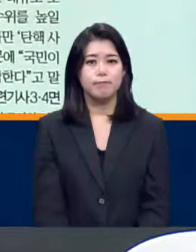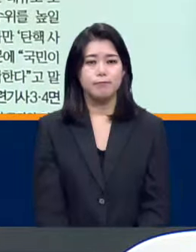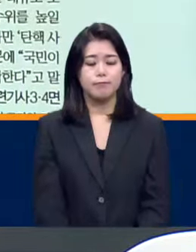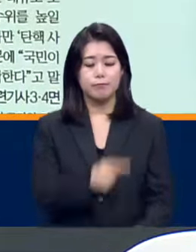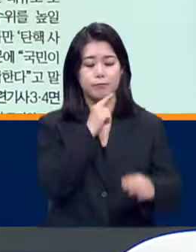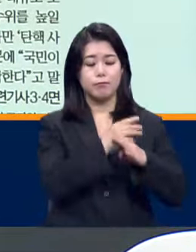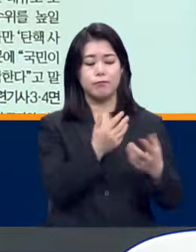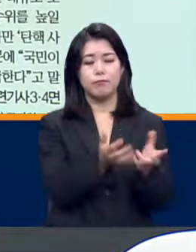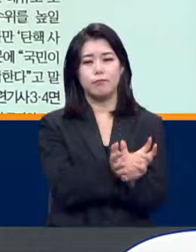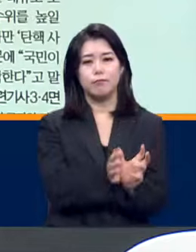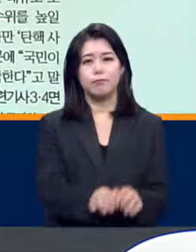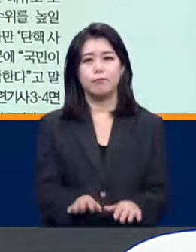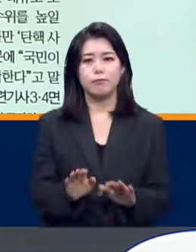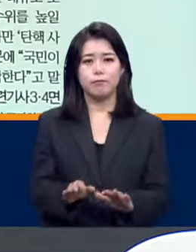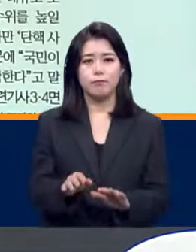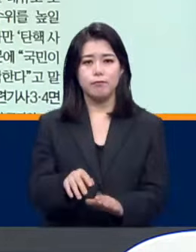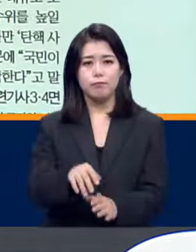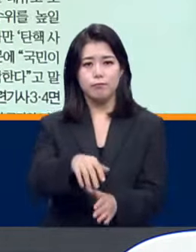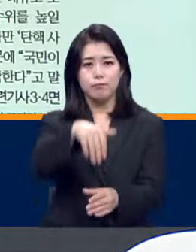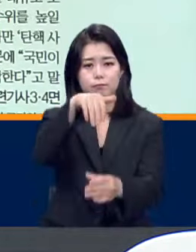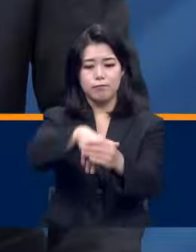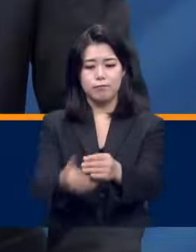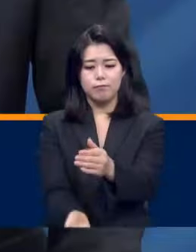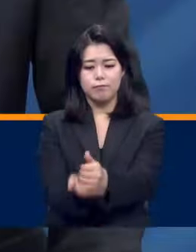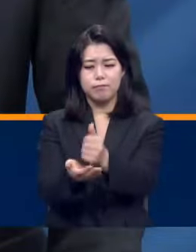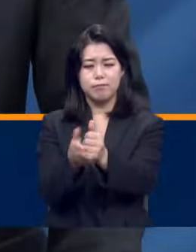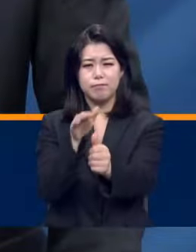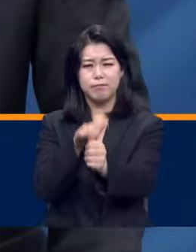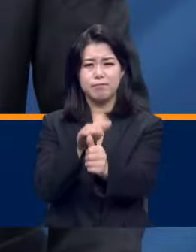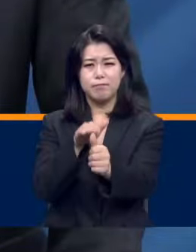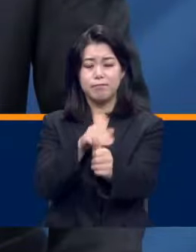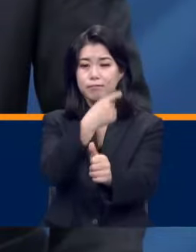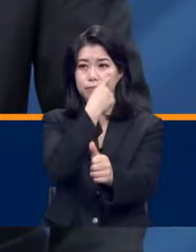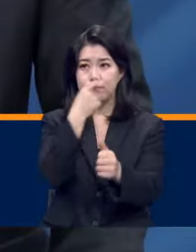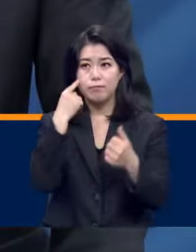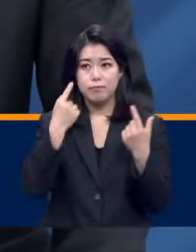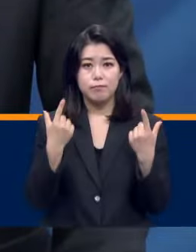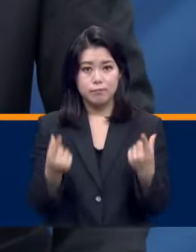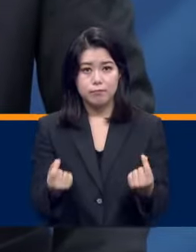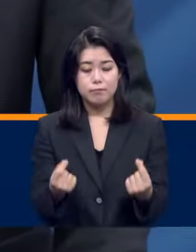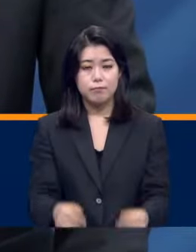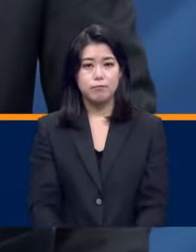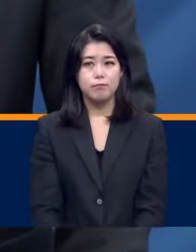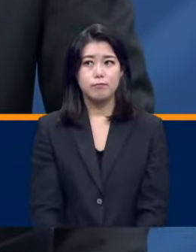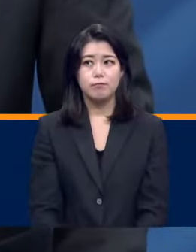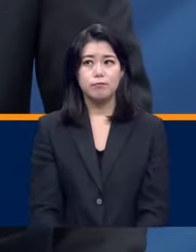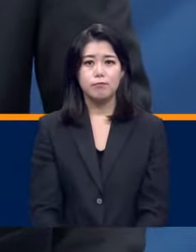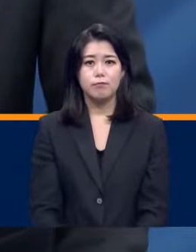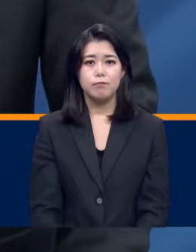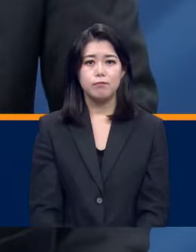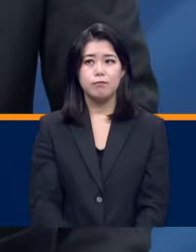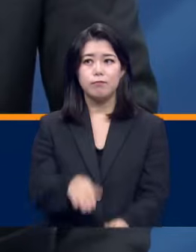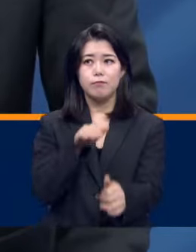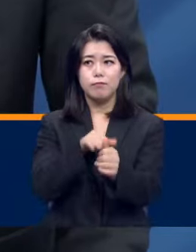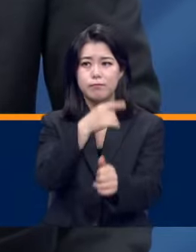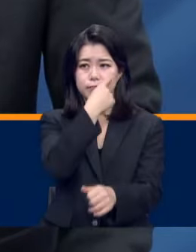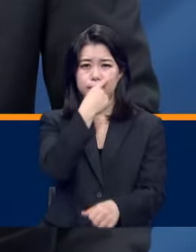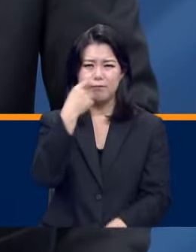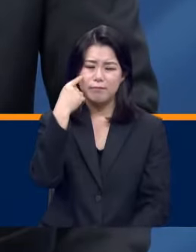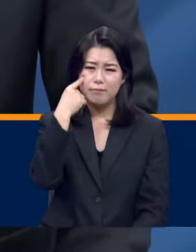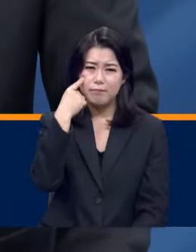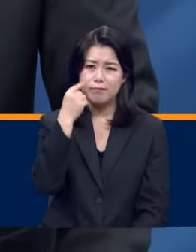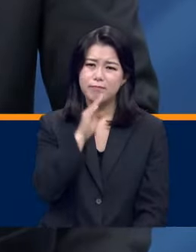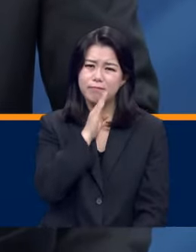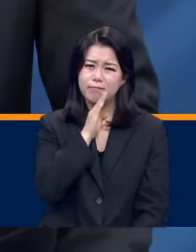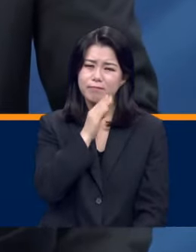민주당은 이게 공천 개입 증거 아니냐라고 지금 얘기를 하고 있습니다 공천 개입 증거라고 보기에는